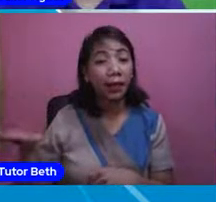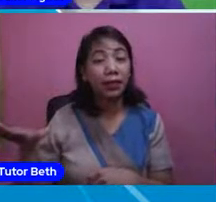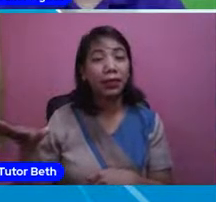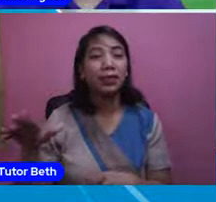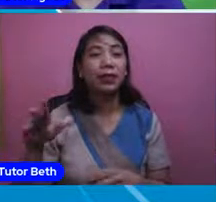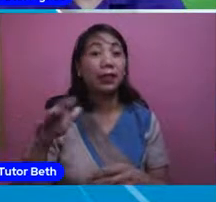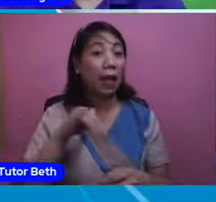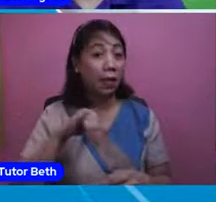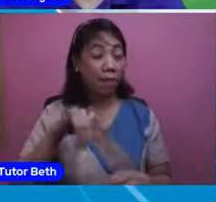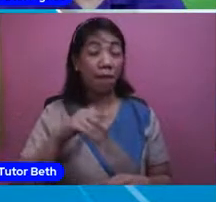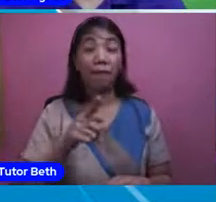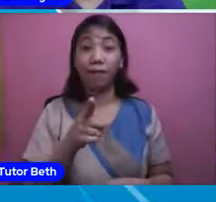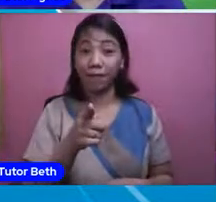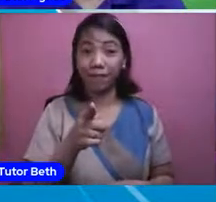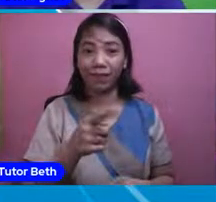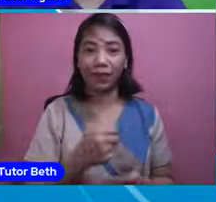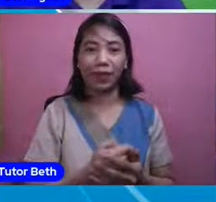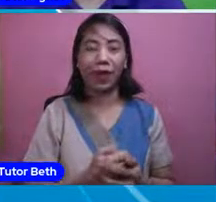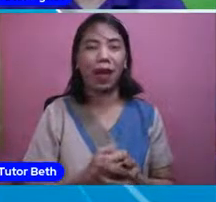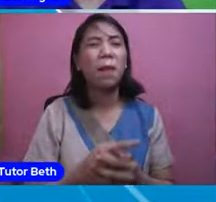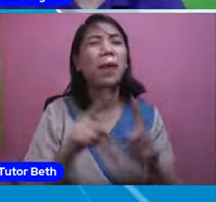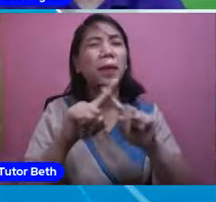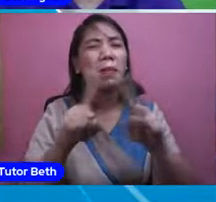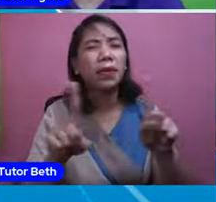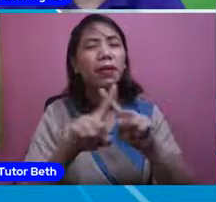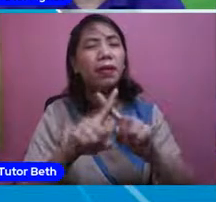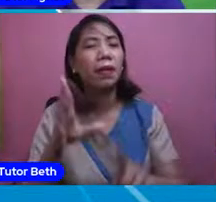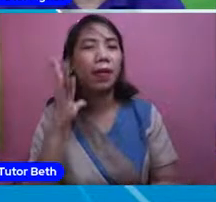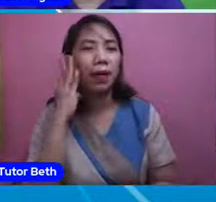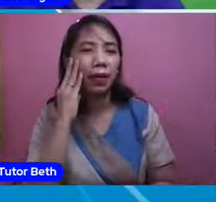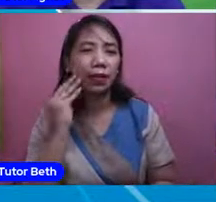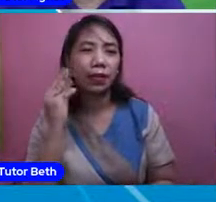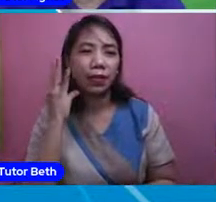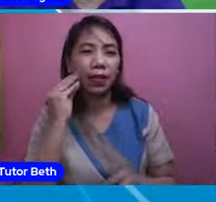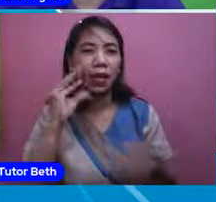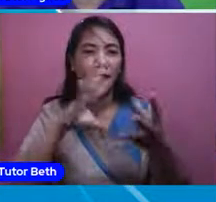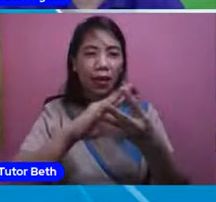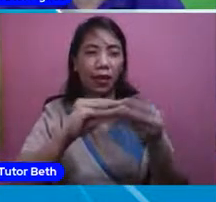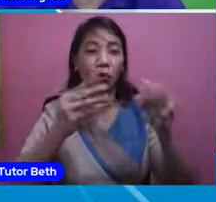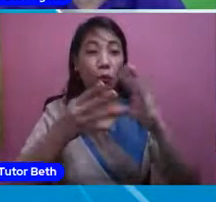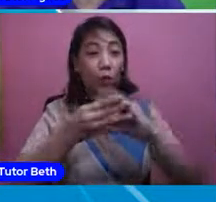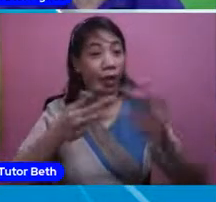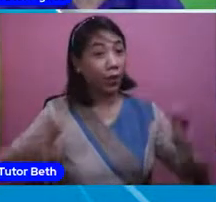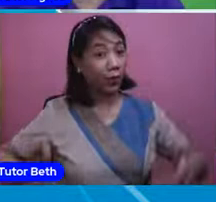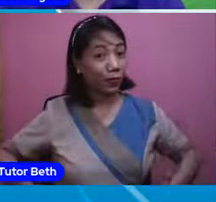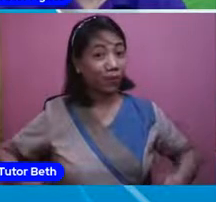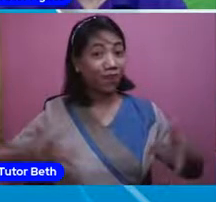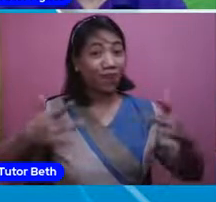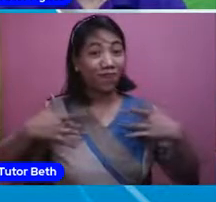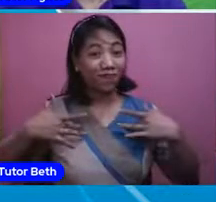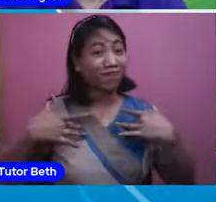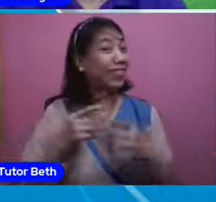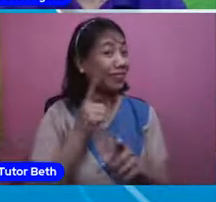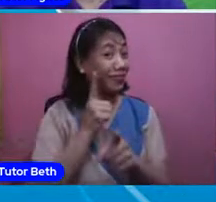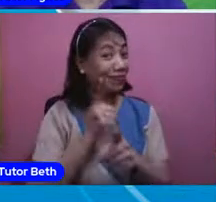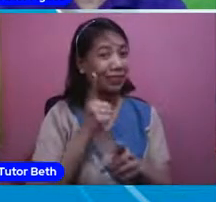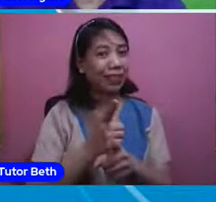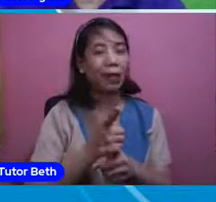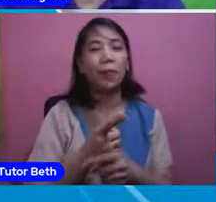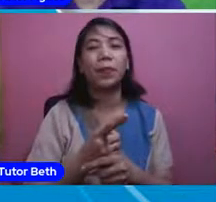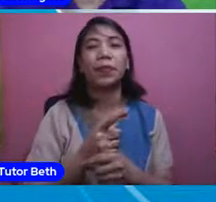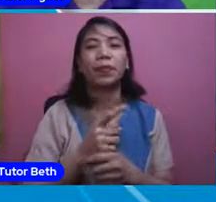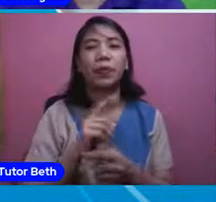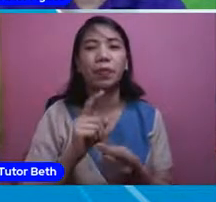tulad mo ay may iba't ibang karanasan at kwento sa buhay. Tama naman yan. Maging ang mga